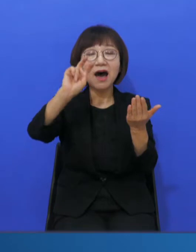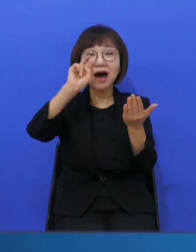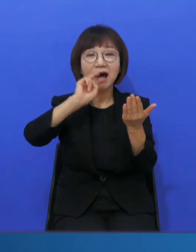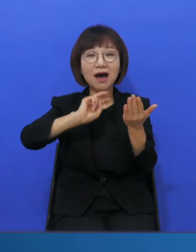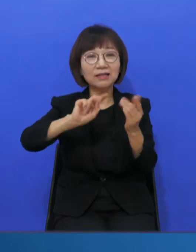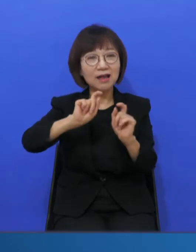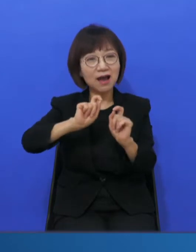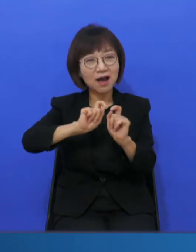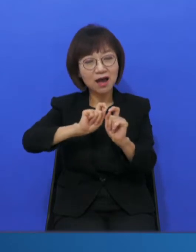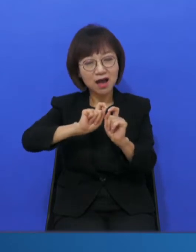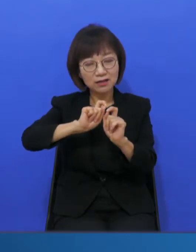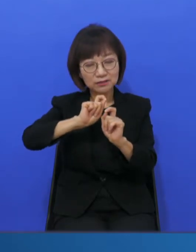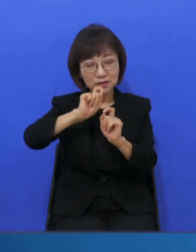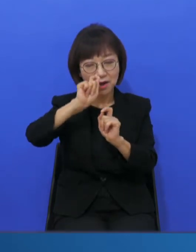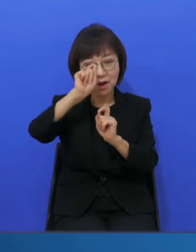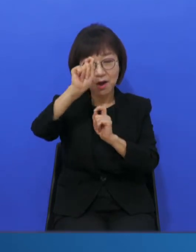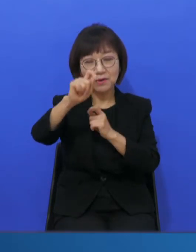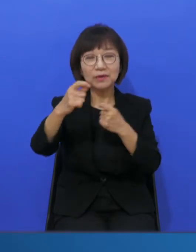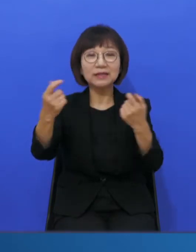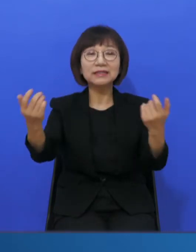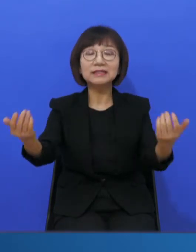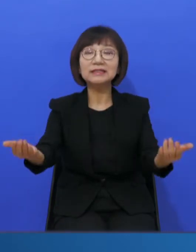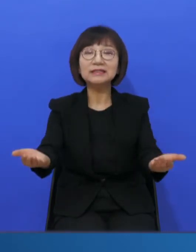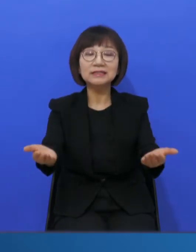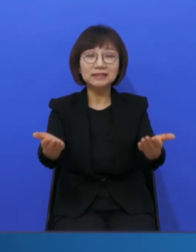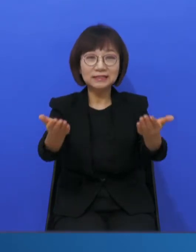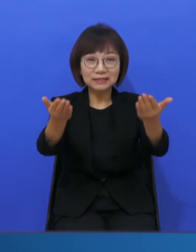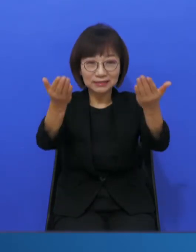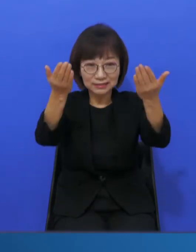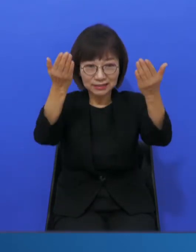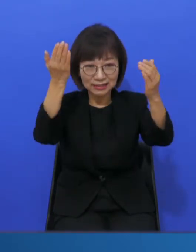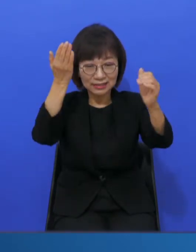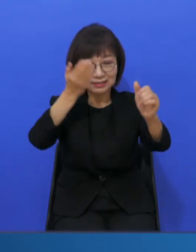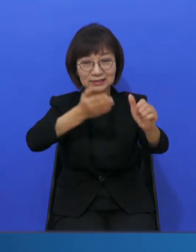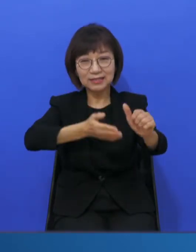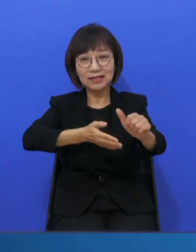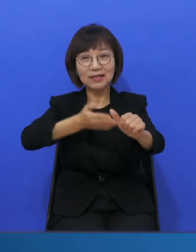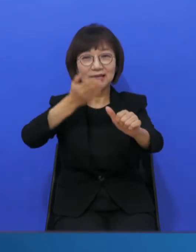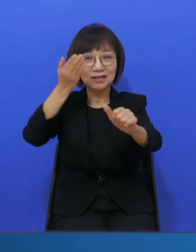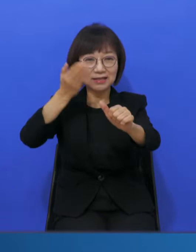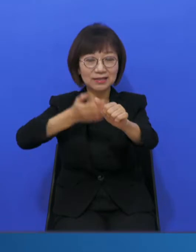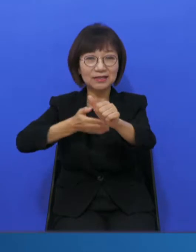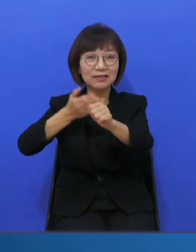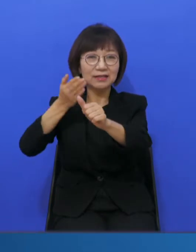찬양 찬양 영원히 드리세.